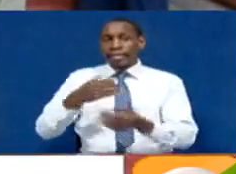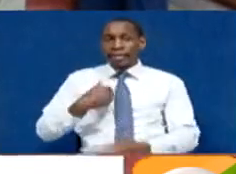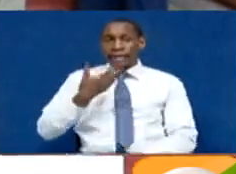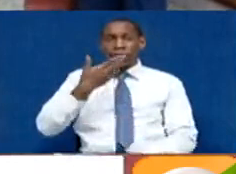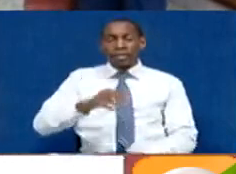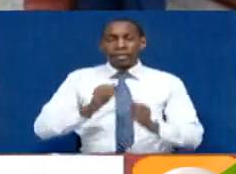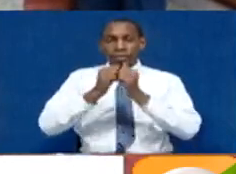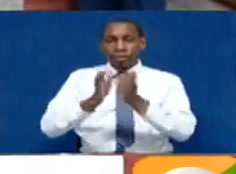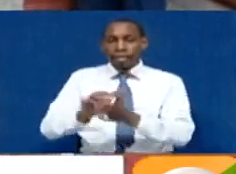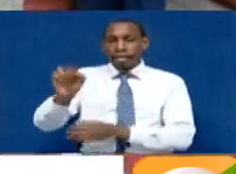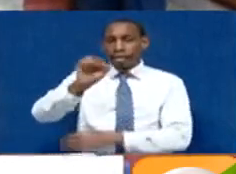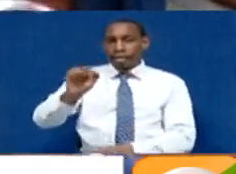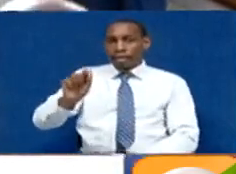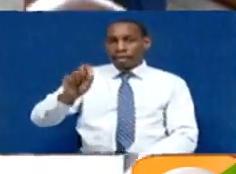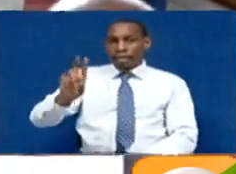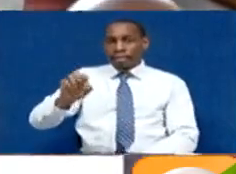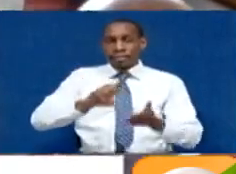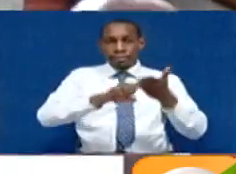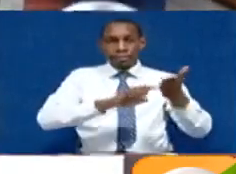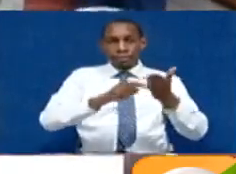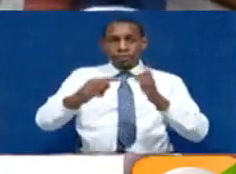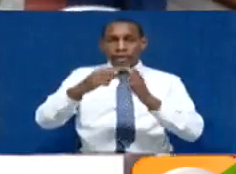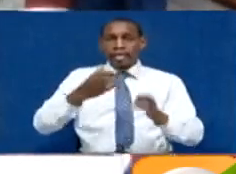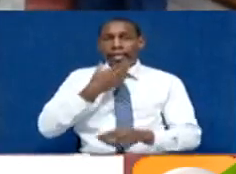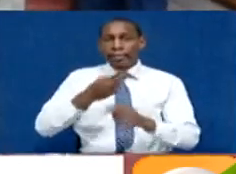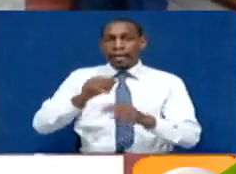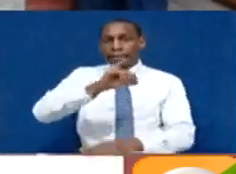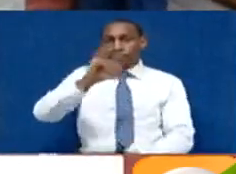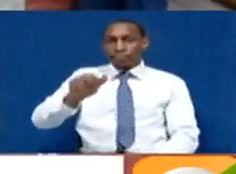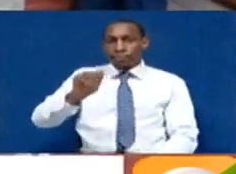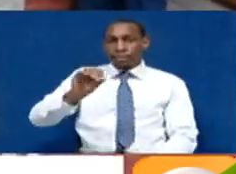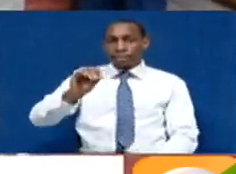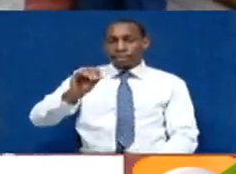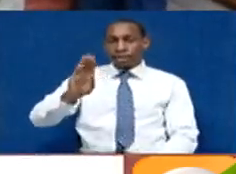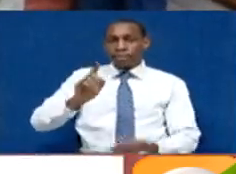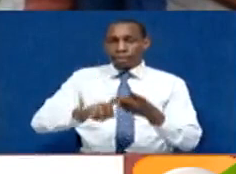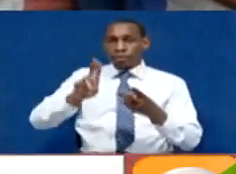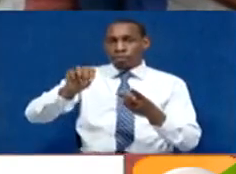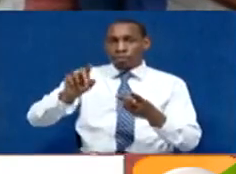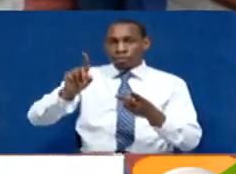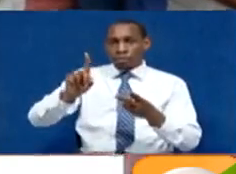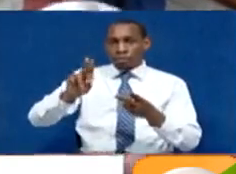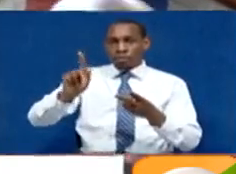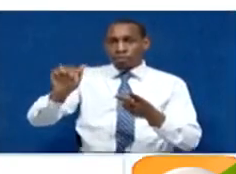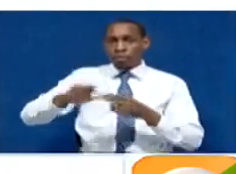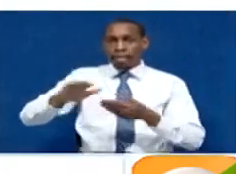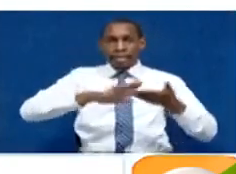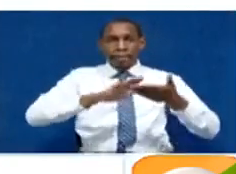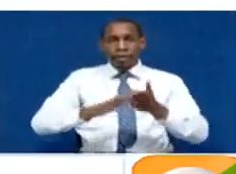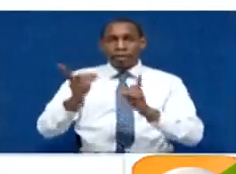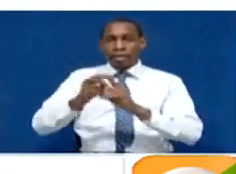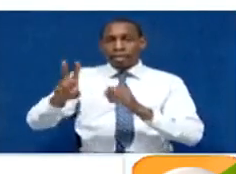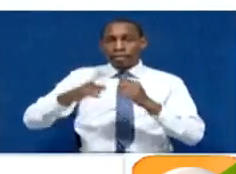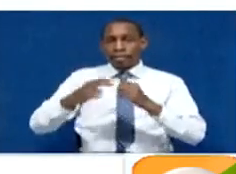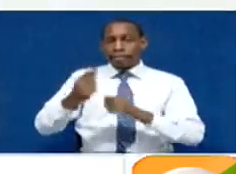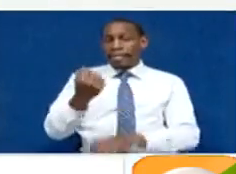inayomkabili pamoja na Stephen Lelei wanaoshtakiwa kumuua Jacob Mwai na Elizabeth Nduku katika eneo la Mlolongo tarehe